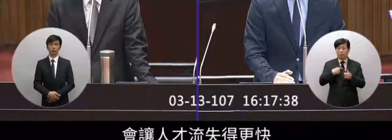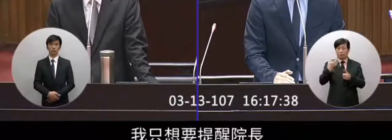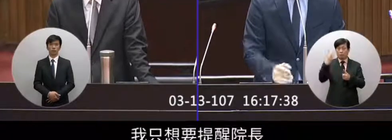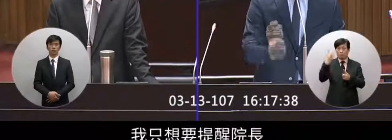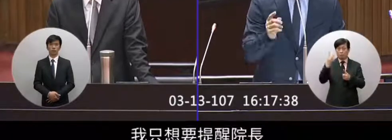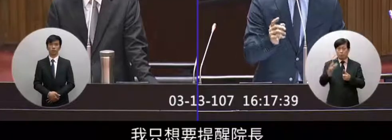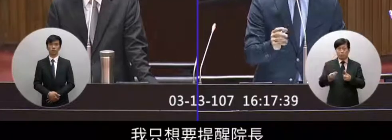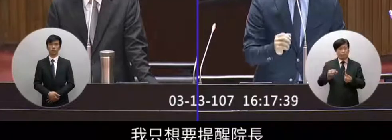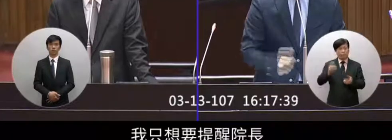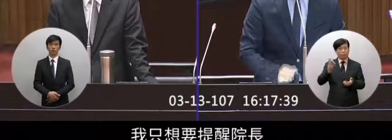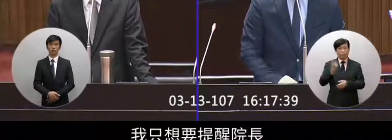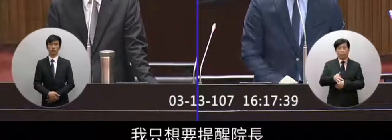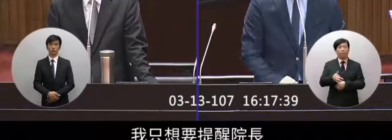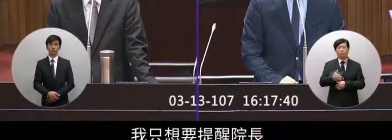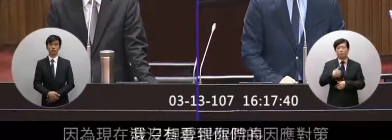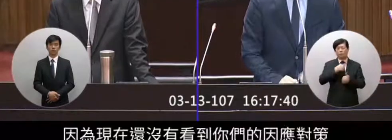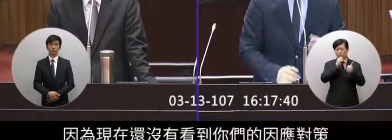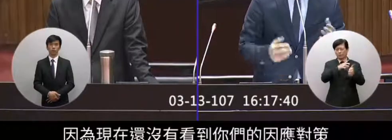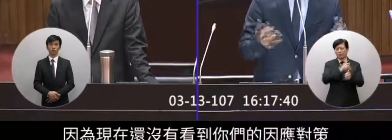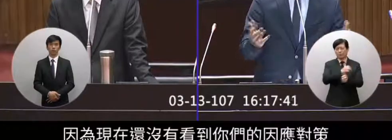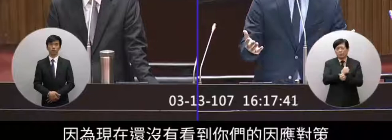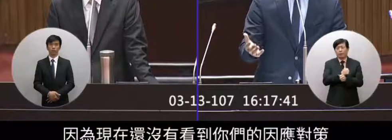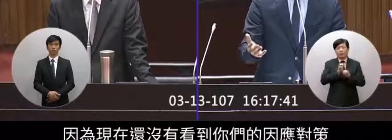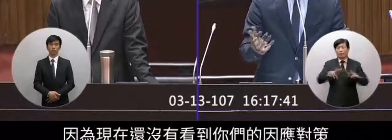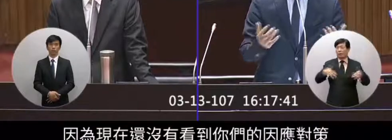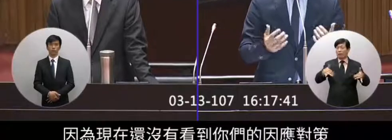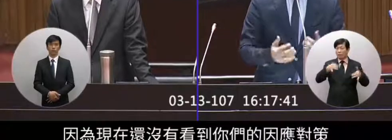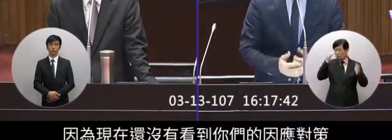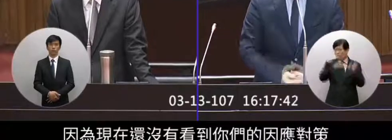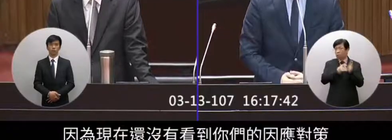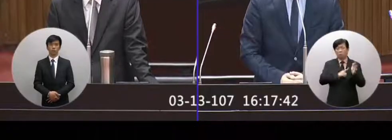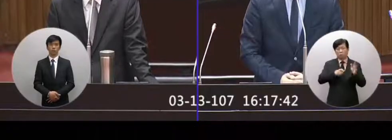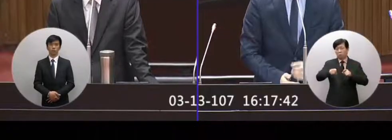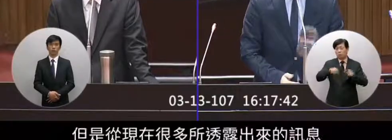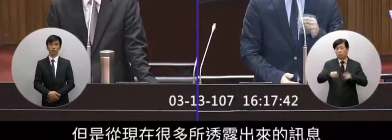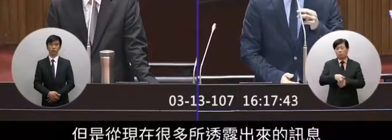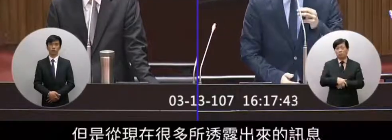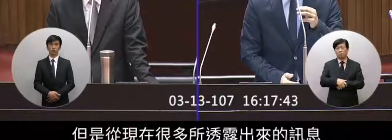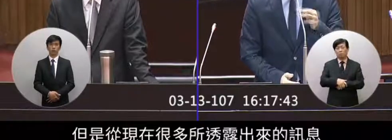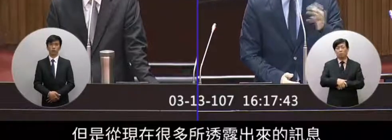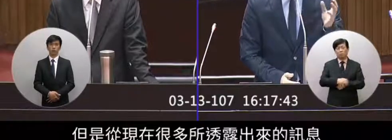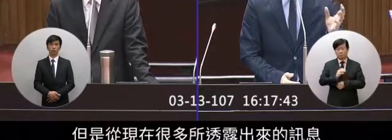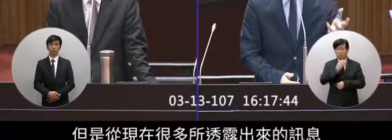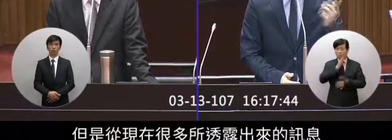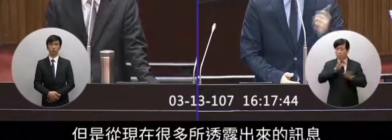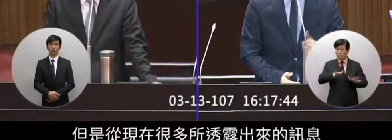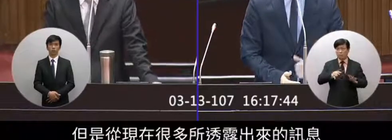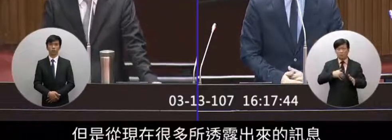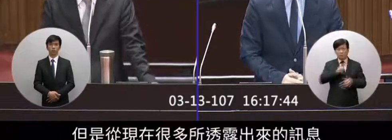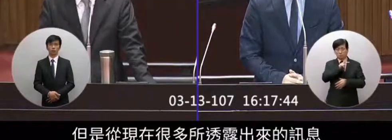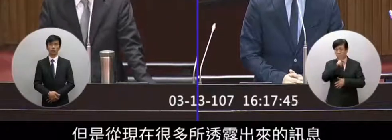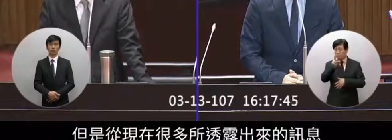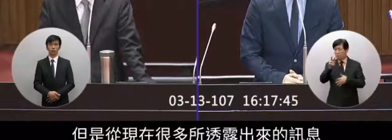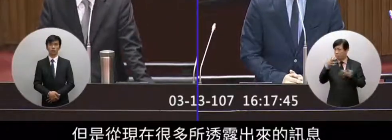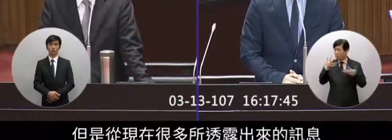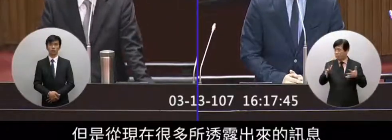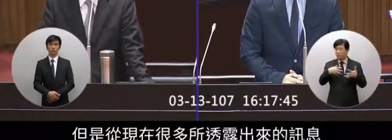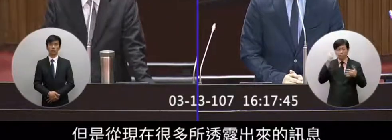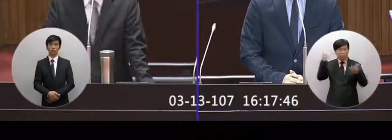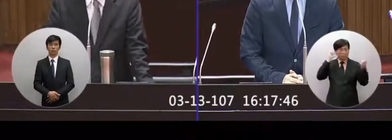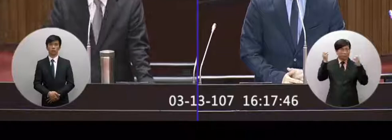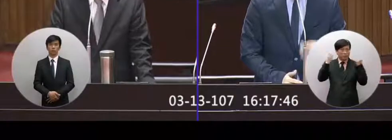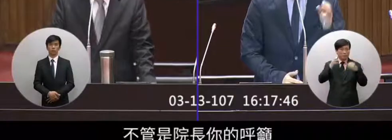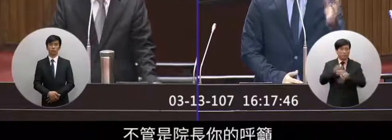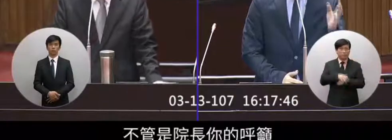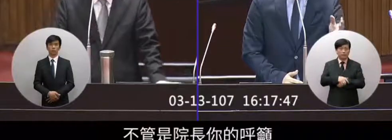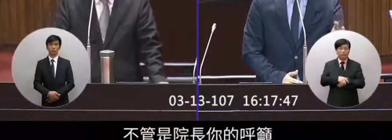更快。我只想要提醒院长，因为现在还没有看到你们因应对策，但是从现在很多 所透露出来的讯